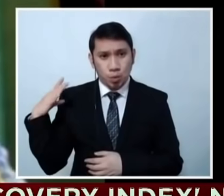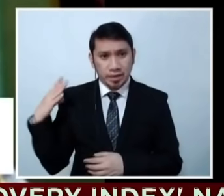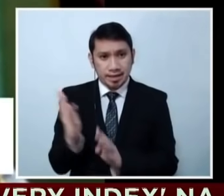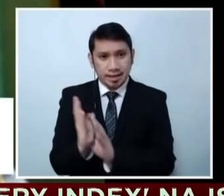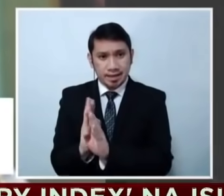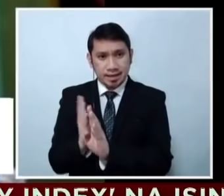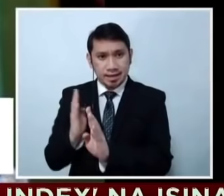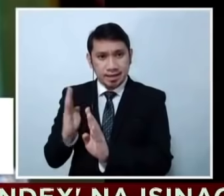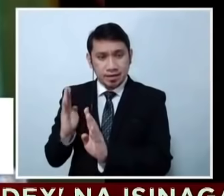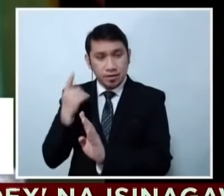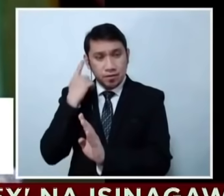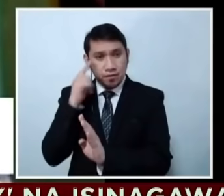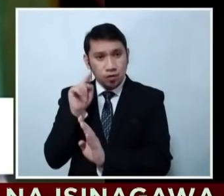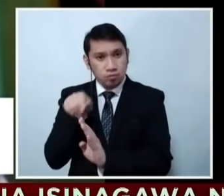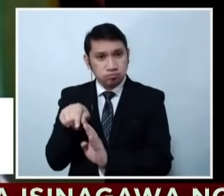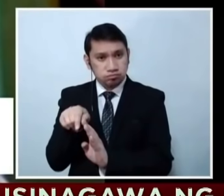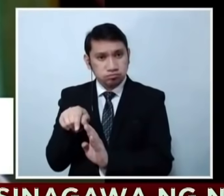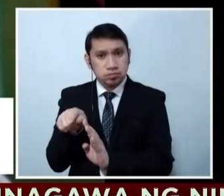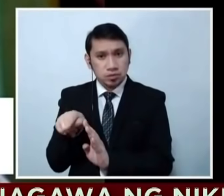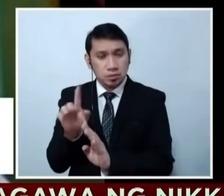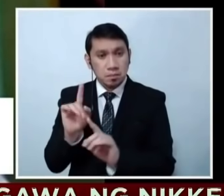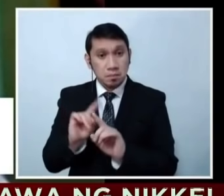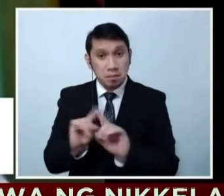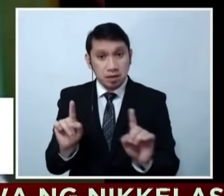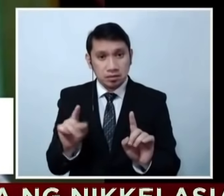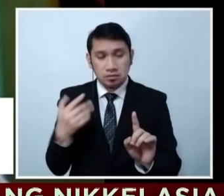awaiting na for transport. Wala pa hong senyales na